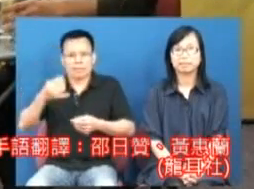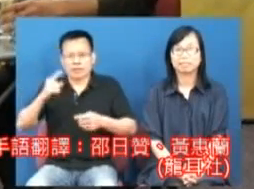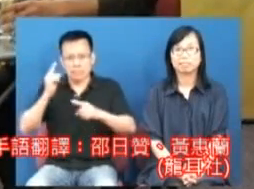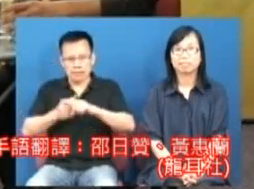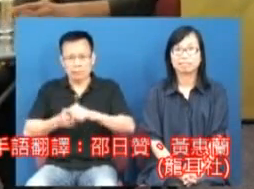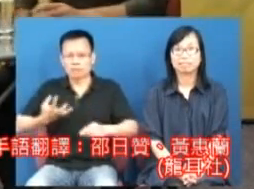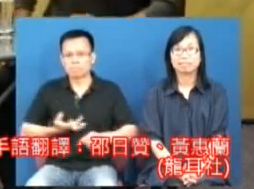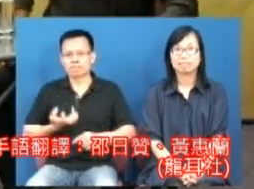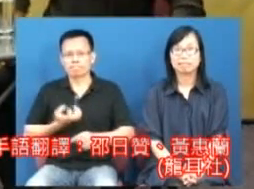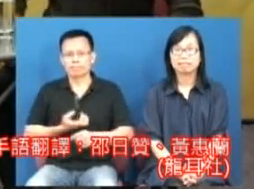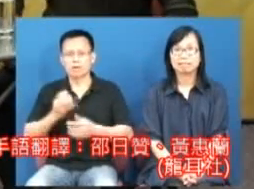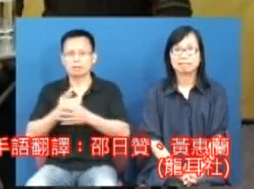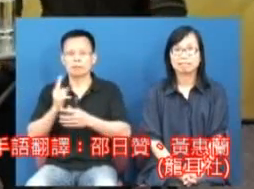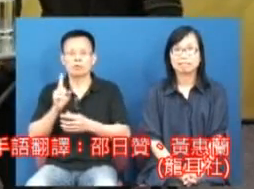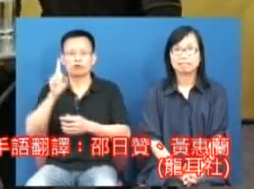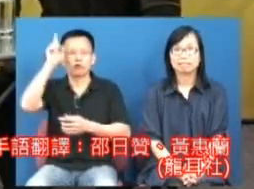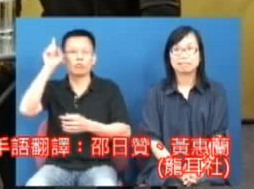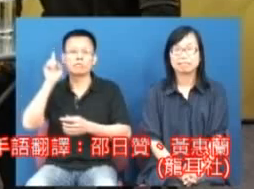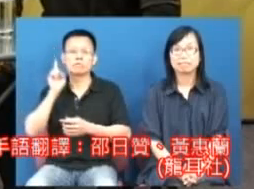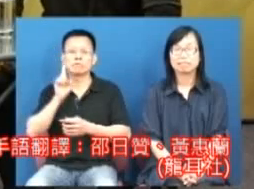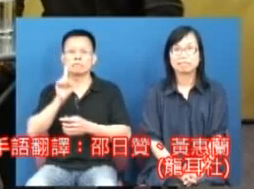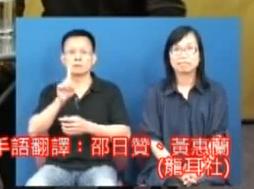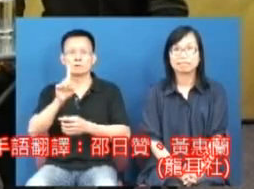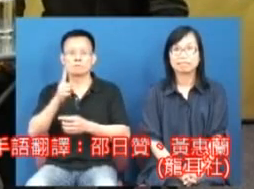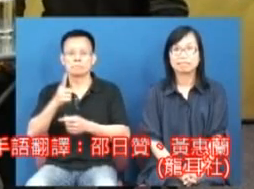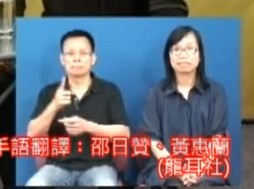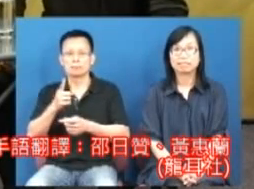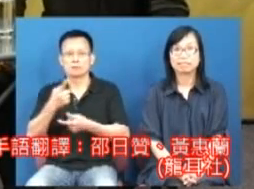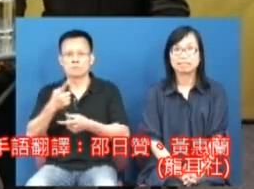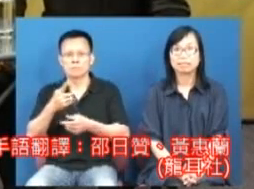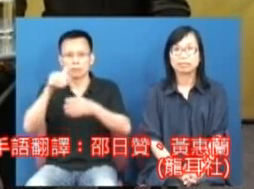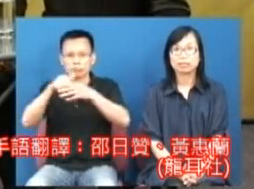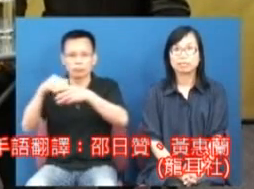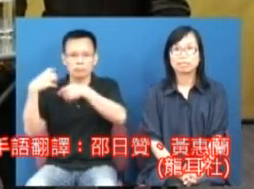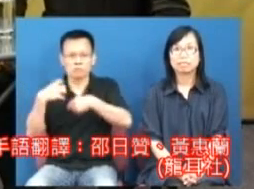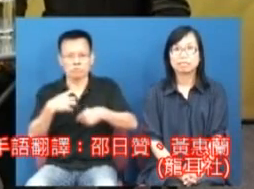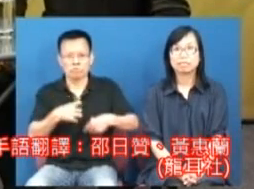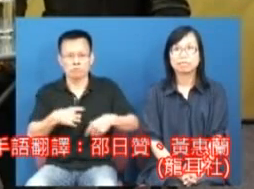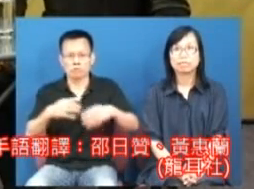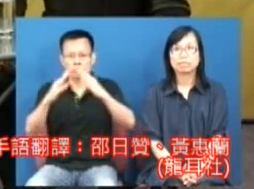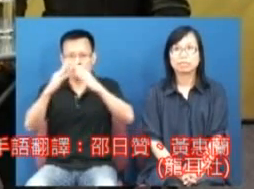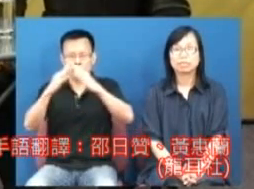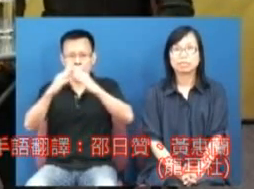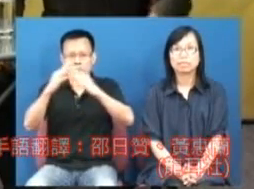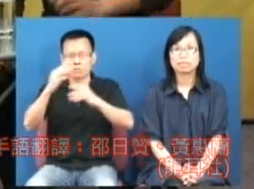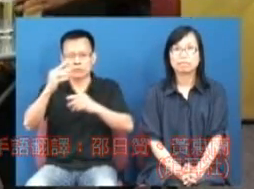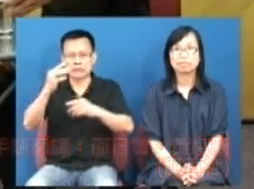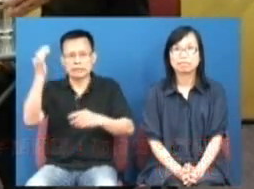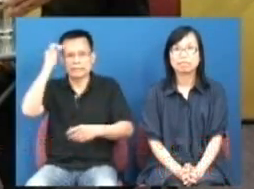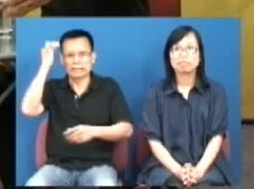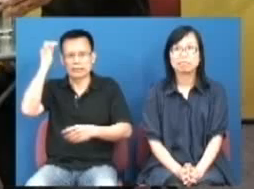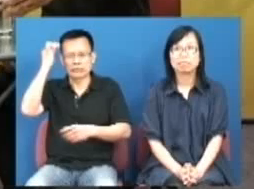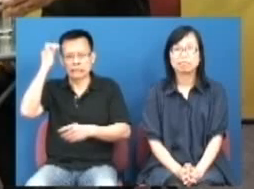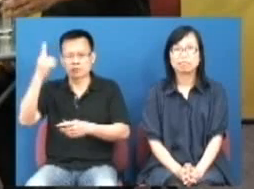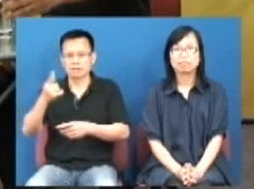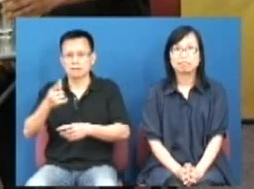因為呢個話題咧係上個禮拜咧就係呢個係選舉管理委員會 short 咗，又話